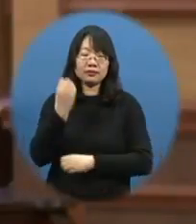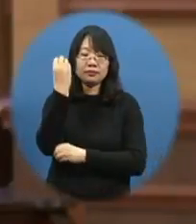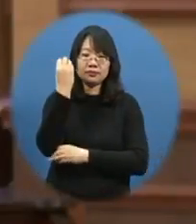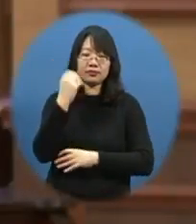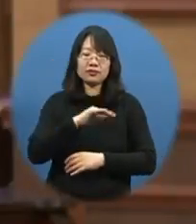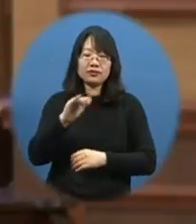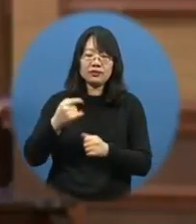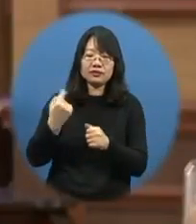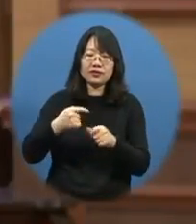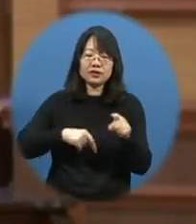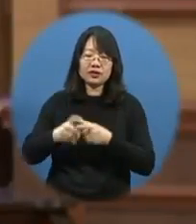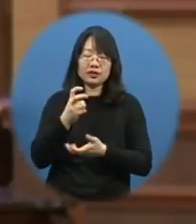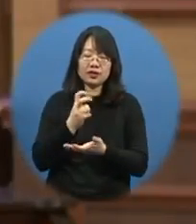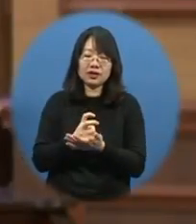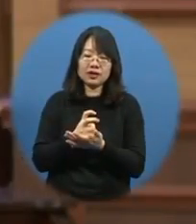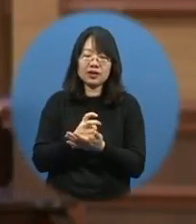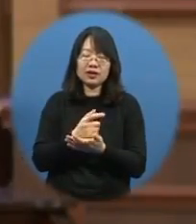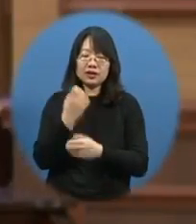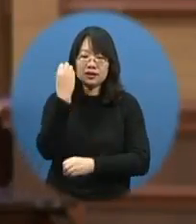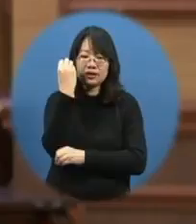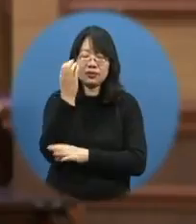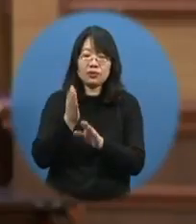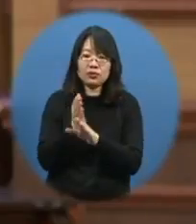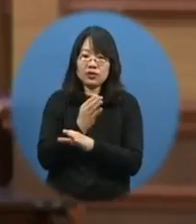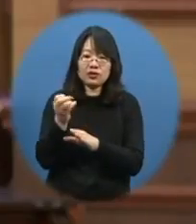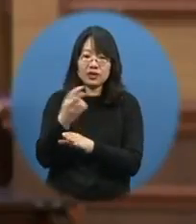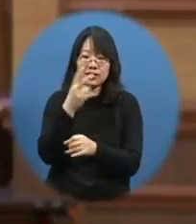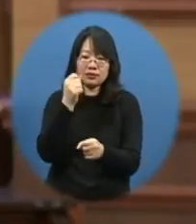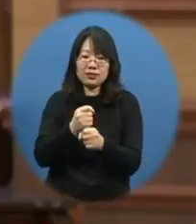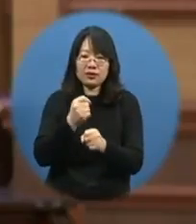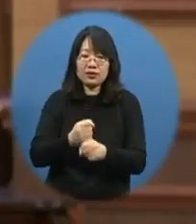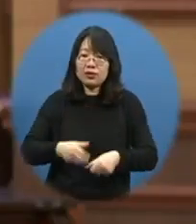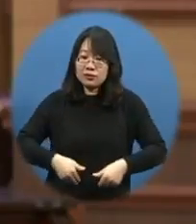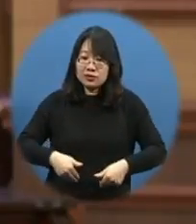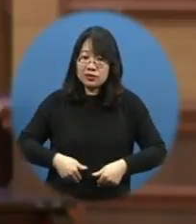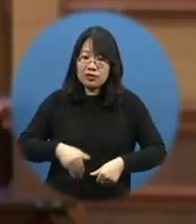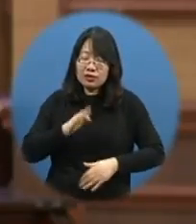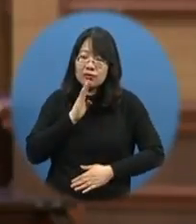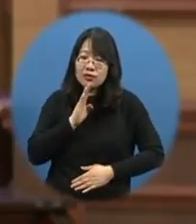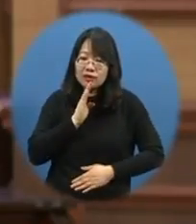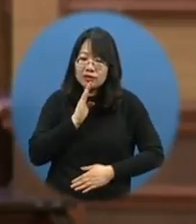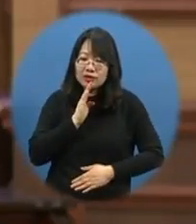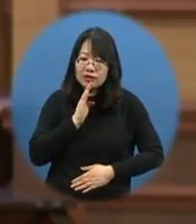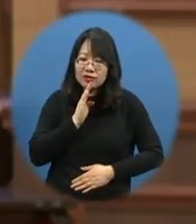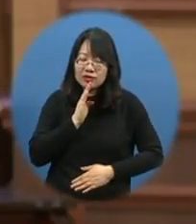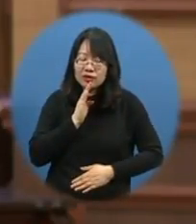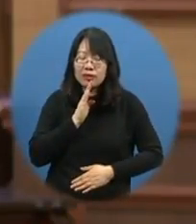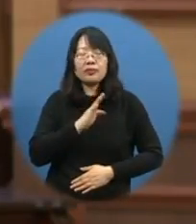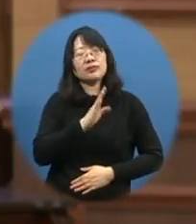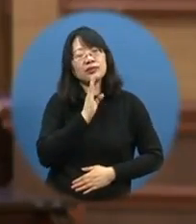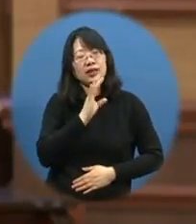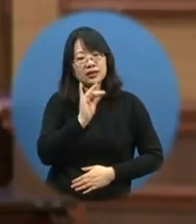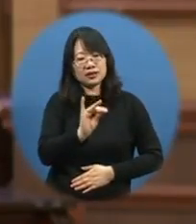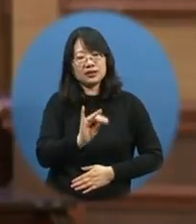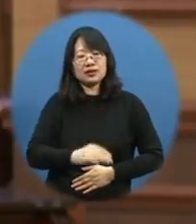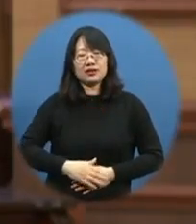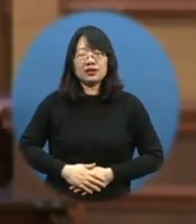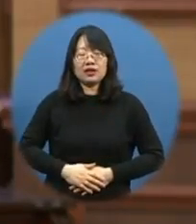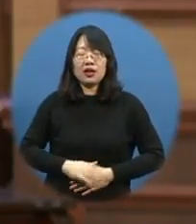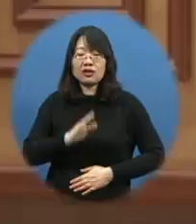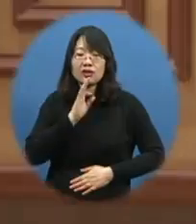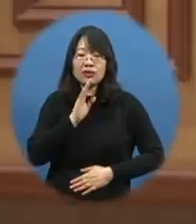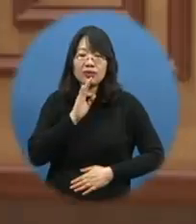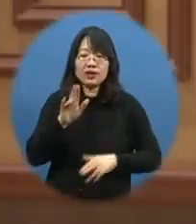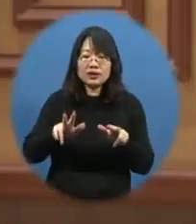근본적으로 우리의 교육 정책의 아주 기본부터 다시 짜야 될 것 같은데요? 그렇게 하지 않으면 안 될 거라고 봤죠.